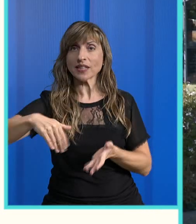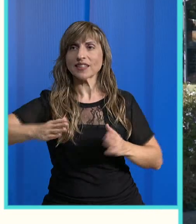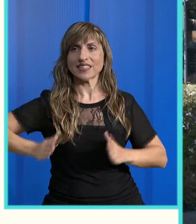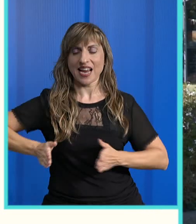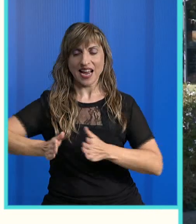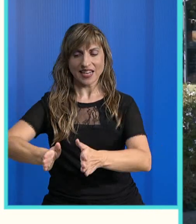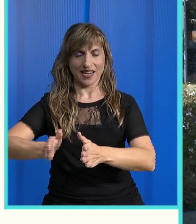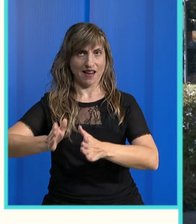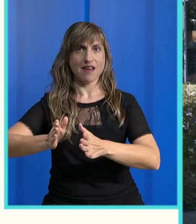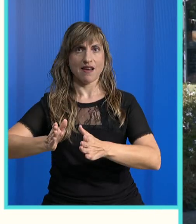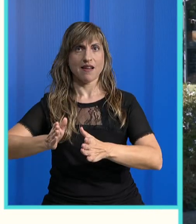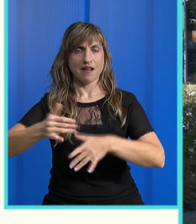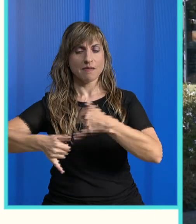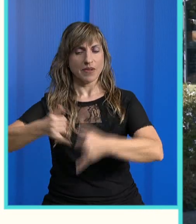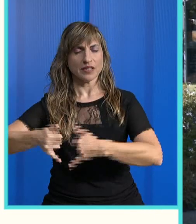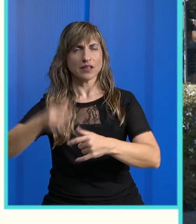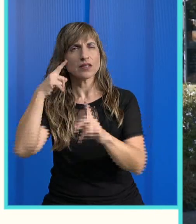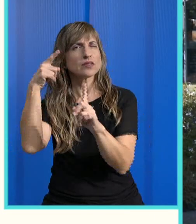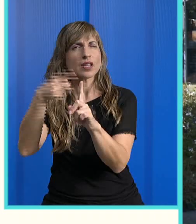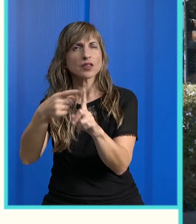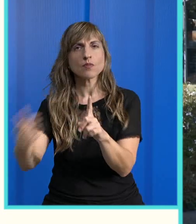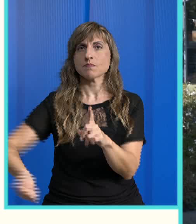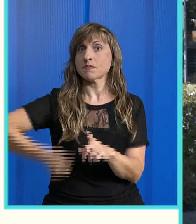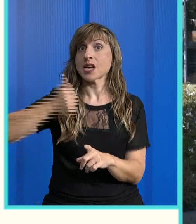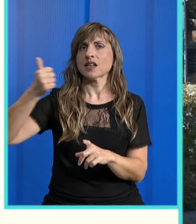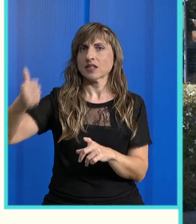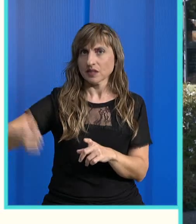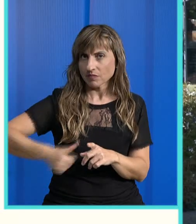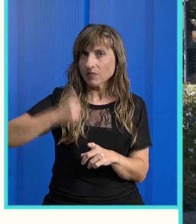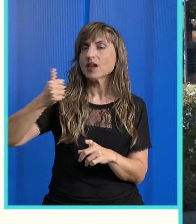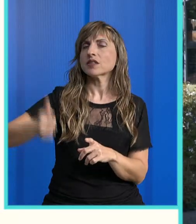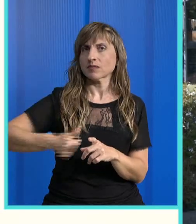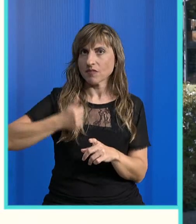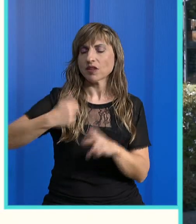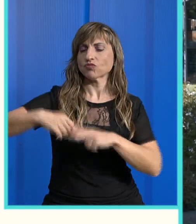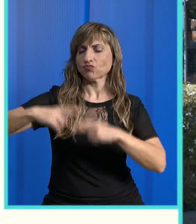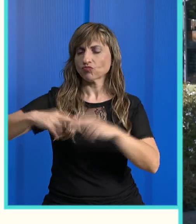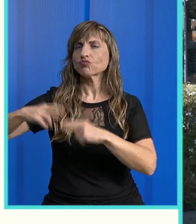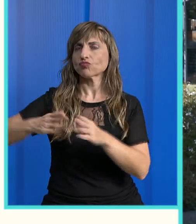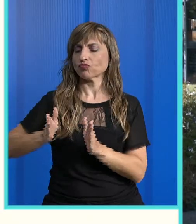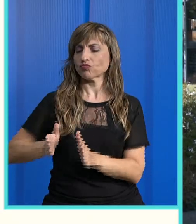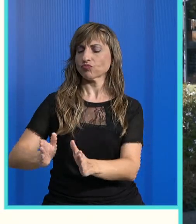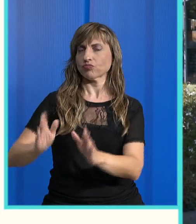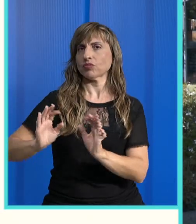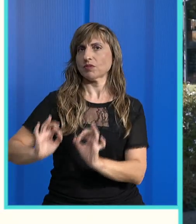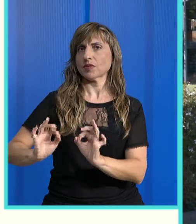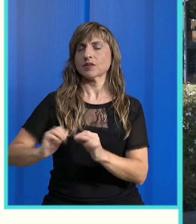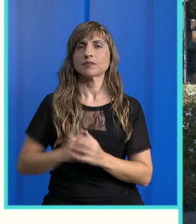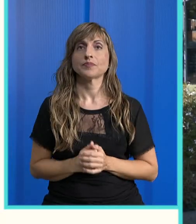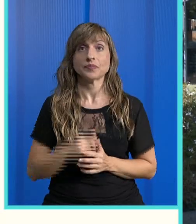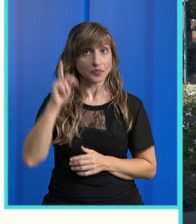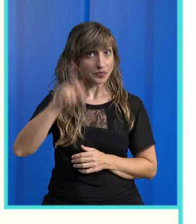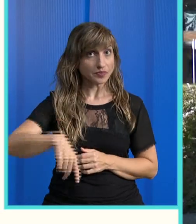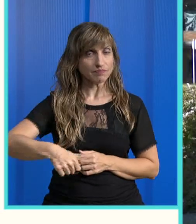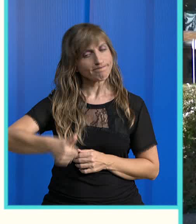i la voluntat d'aquest govern efectivament és augmentar aquests carrils bici que tenim a la nostra ciutat i no només això sinó també la seva